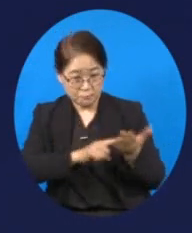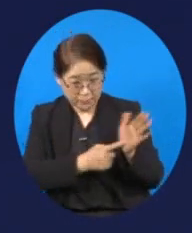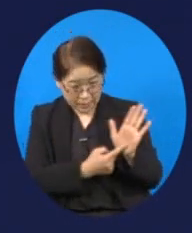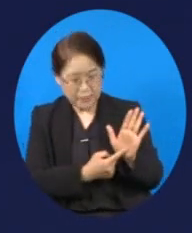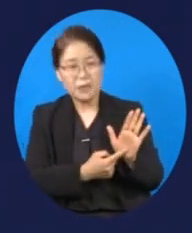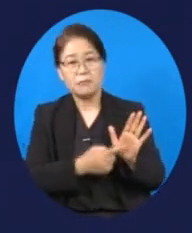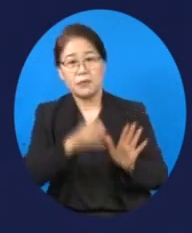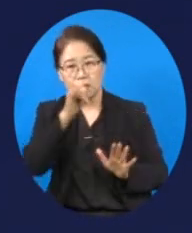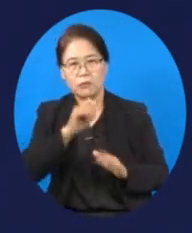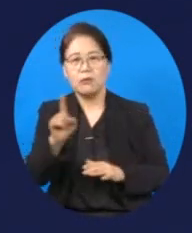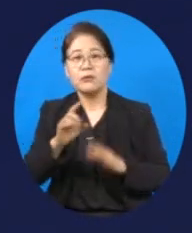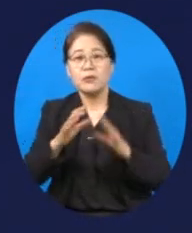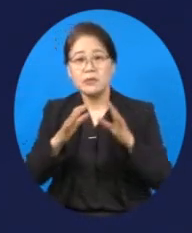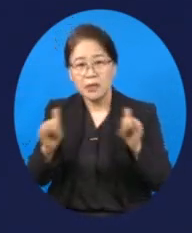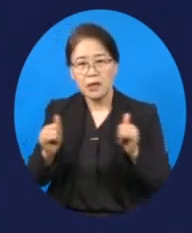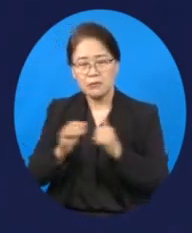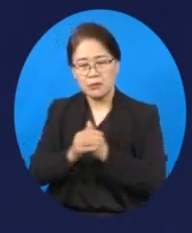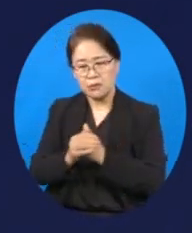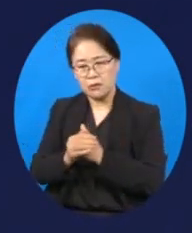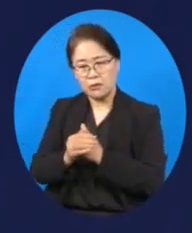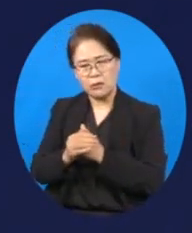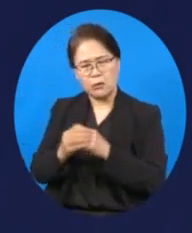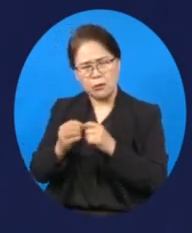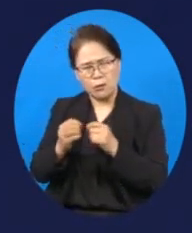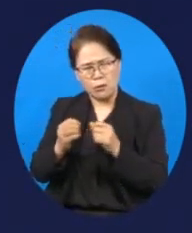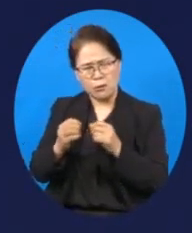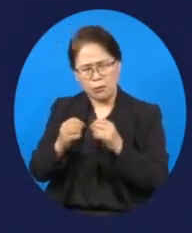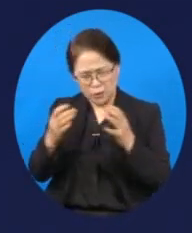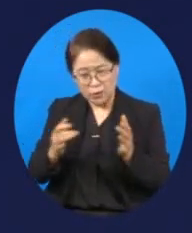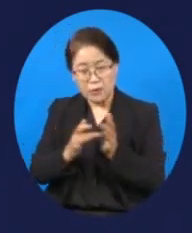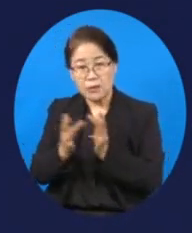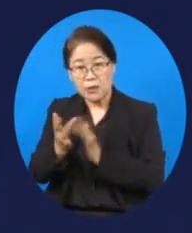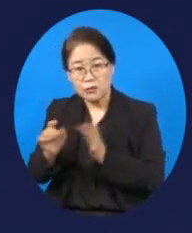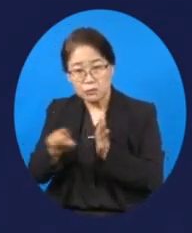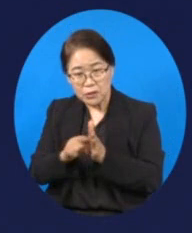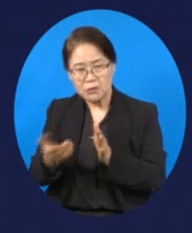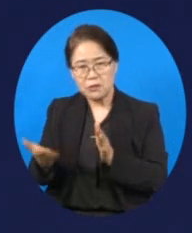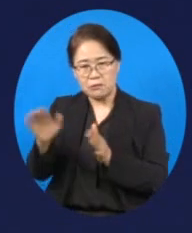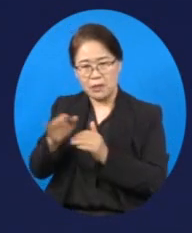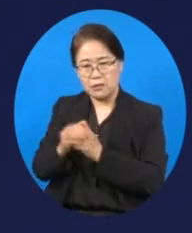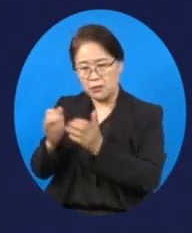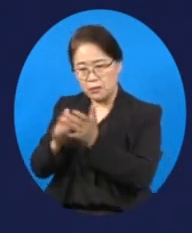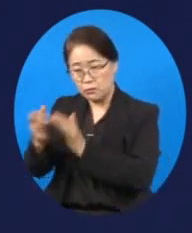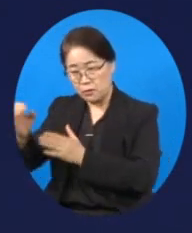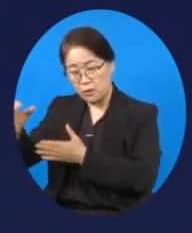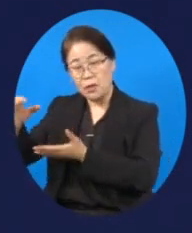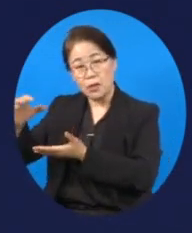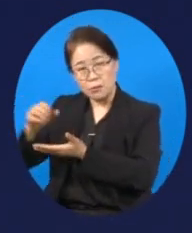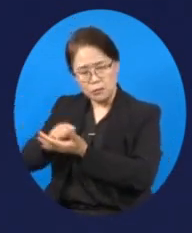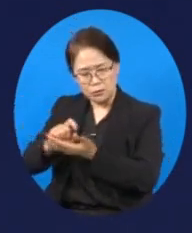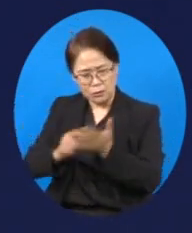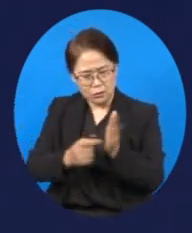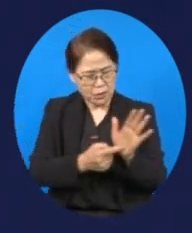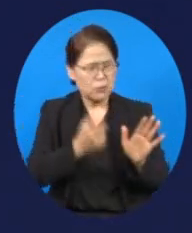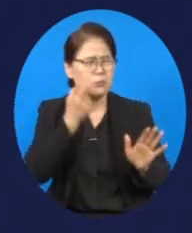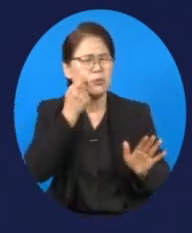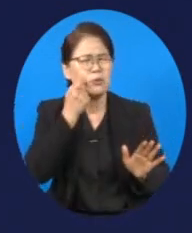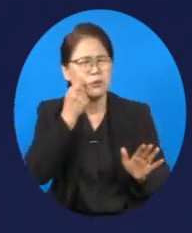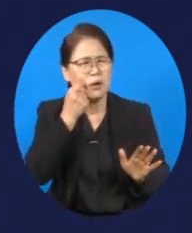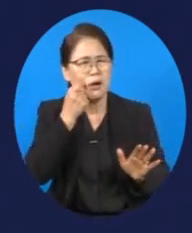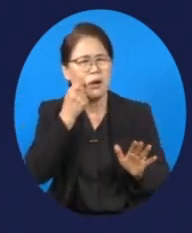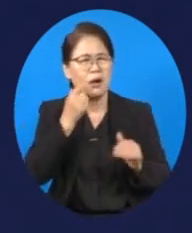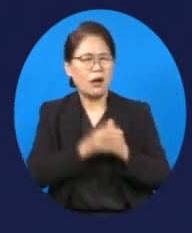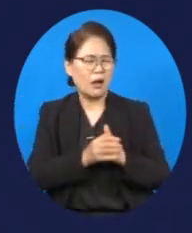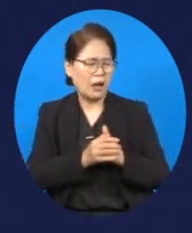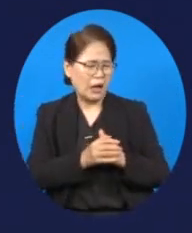분은요 진짜 예수 믿은지가 오래되는데 그 예수 그리스도의 빛을 온전히 드러내지 못하고